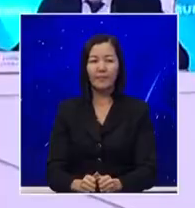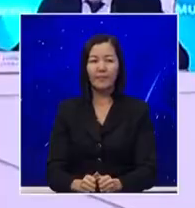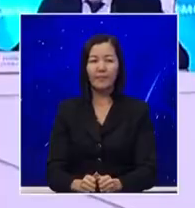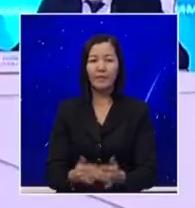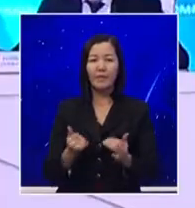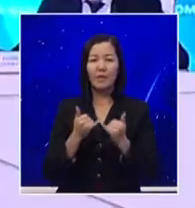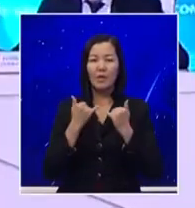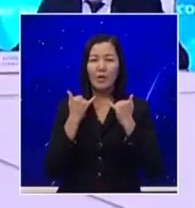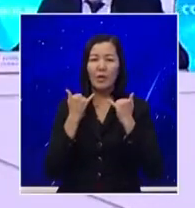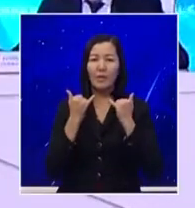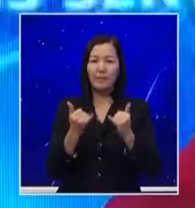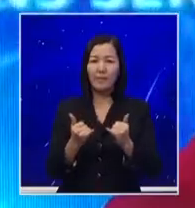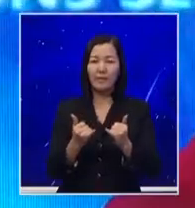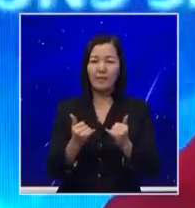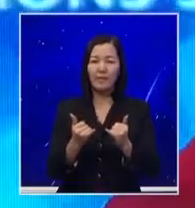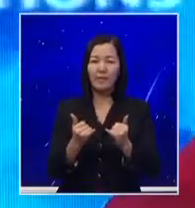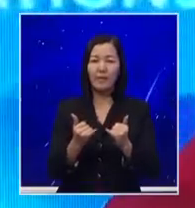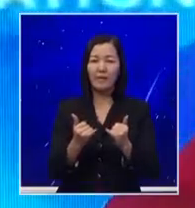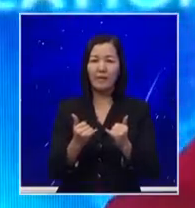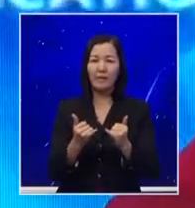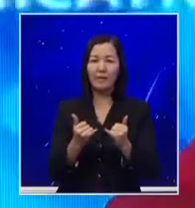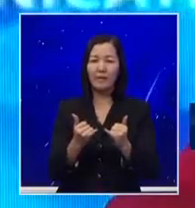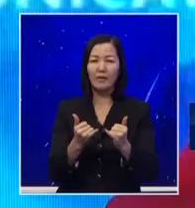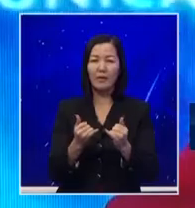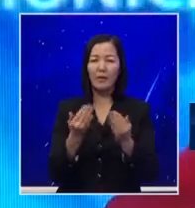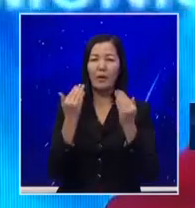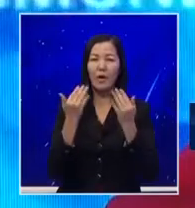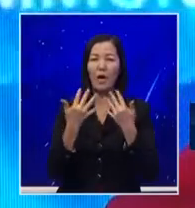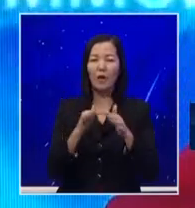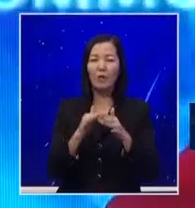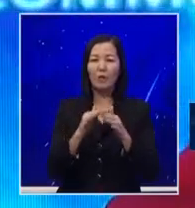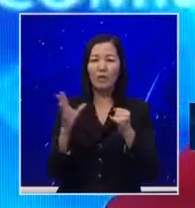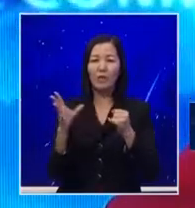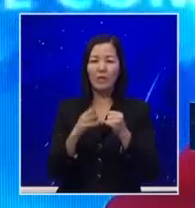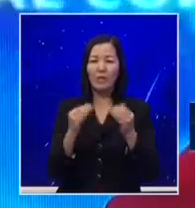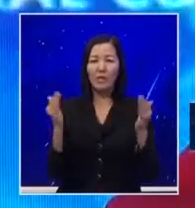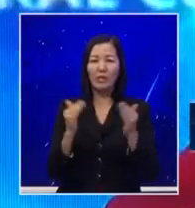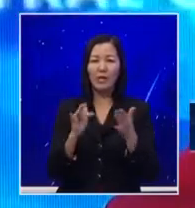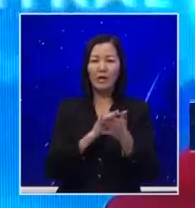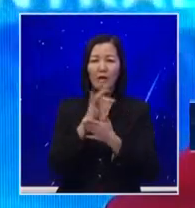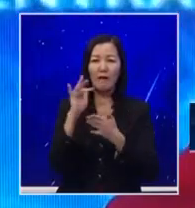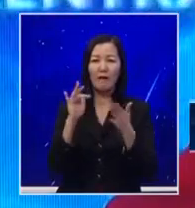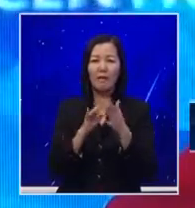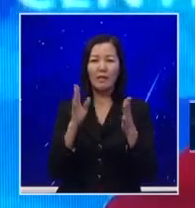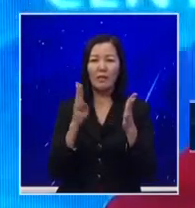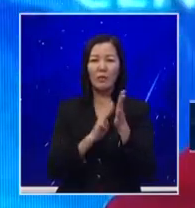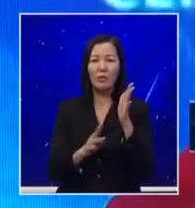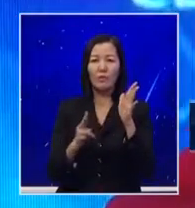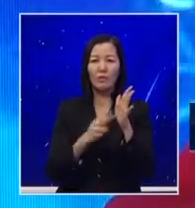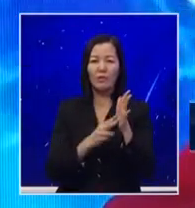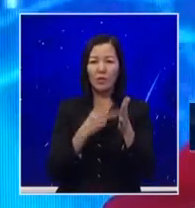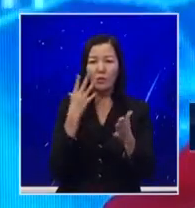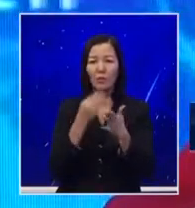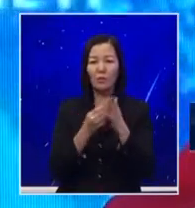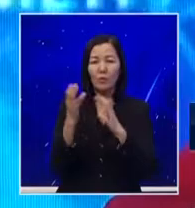Кроме того, 97 колледжей, расположенных в сельских населенных пунктах. Ауылды жерлерде және шағын қалаларда орналасқан 97 колледж өз